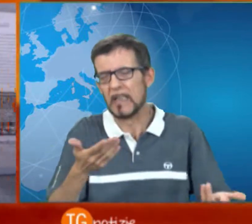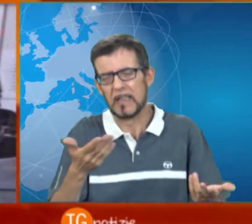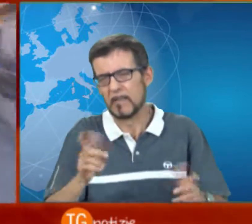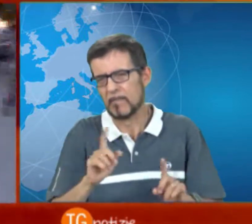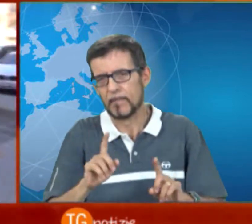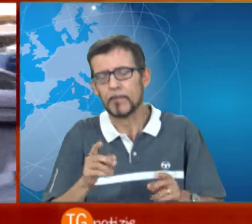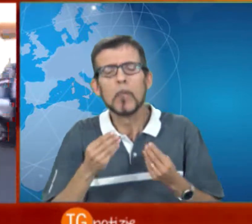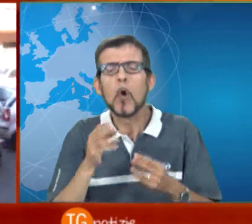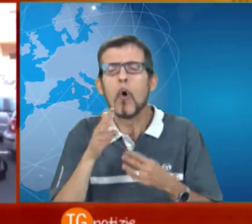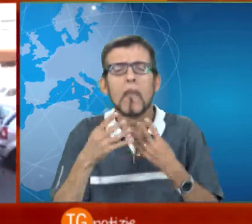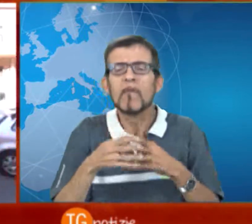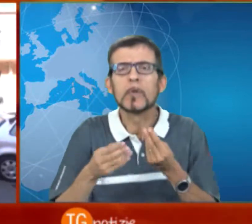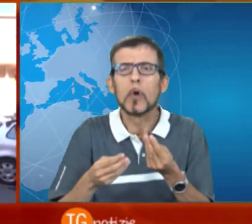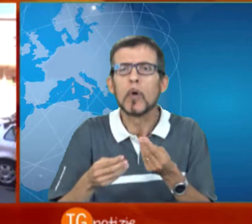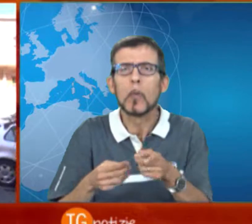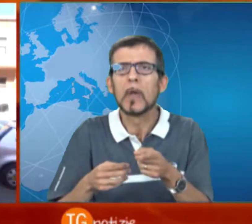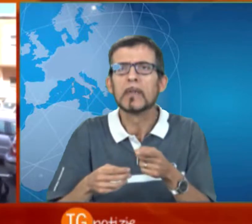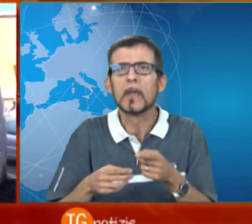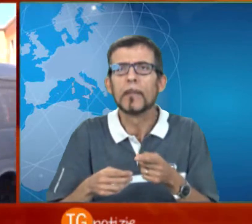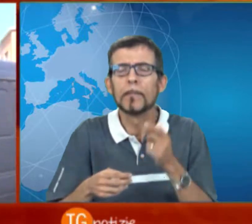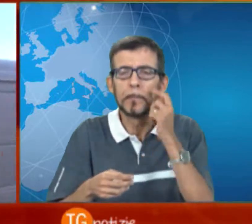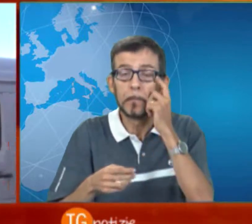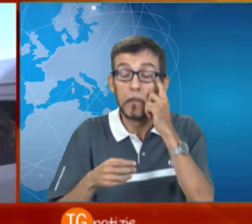Ma come funziona?